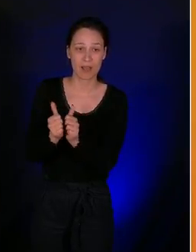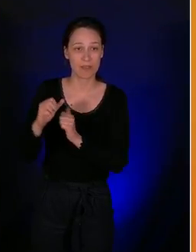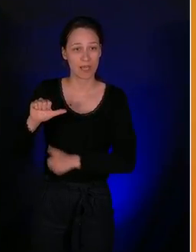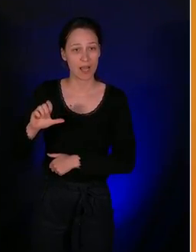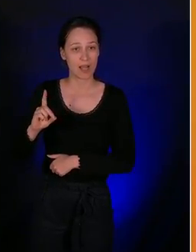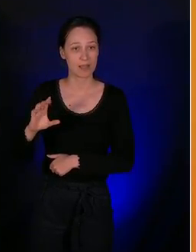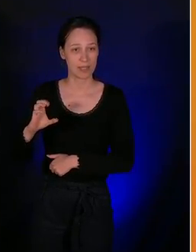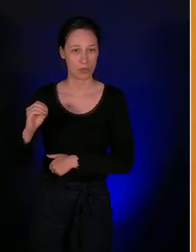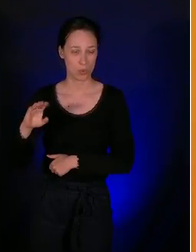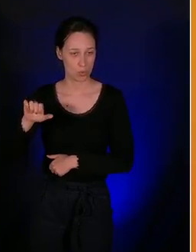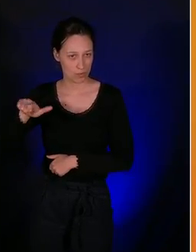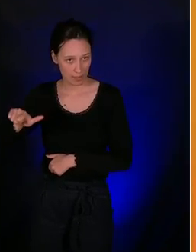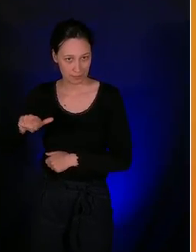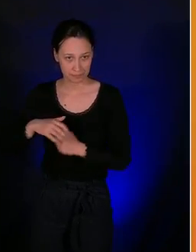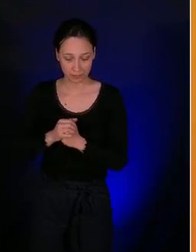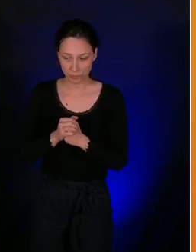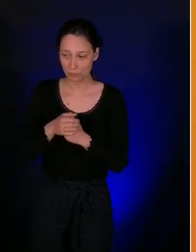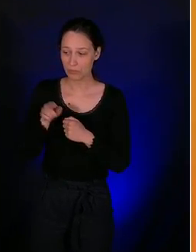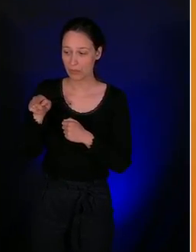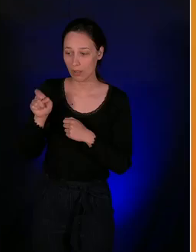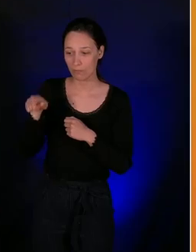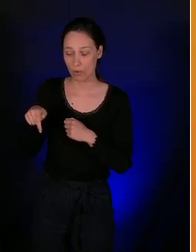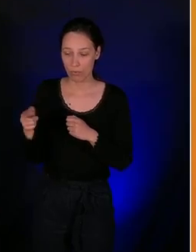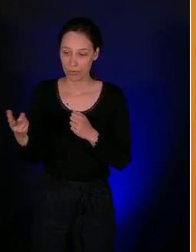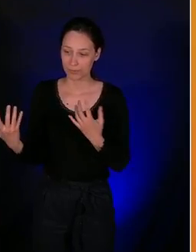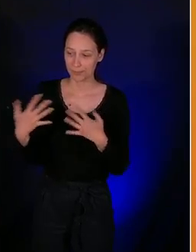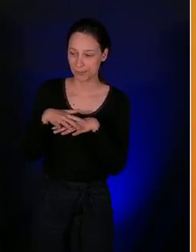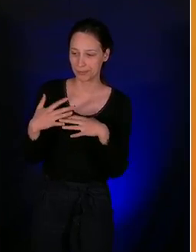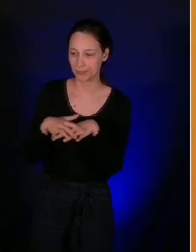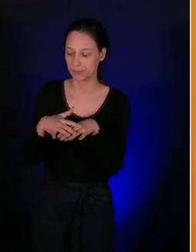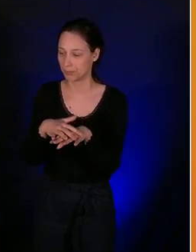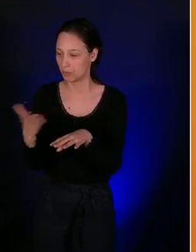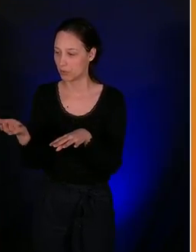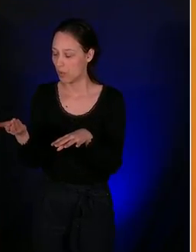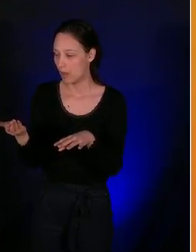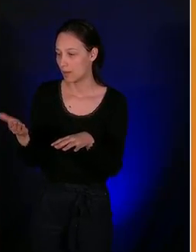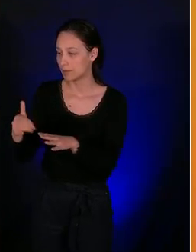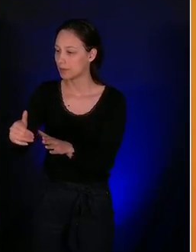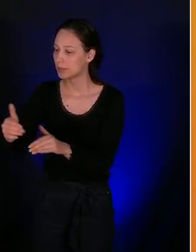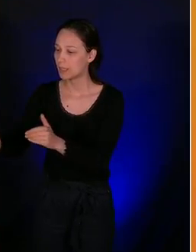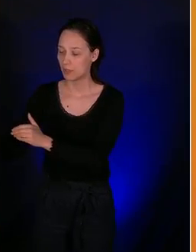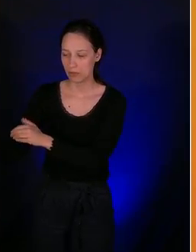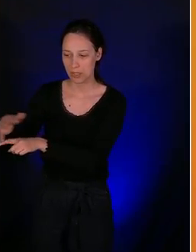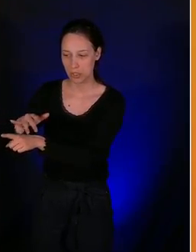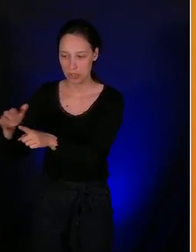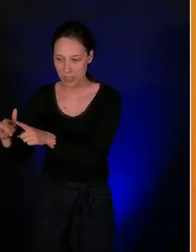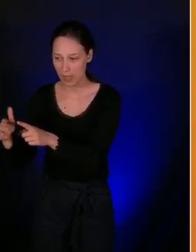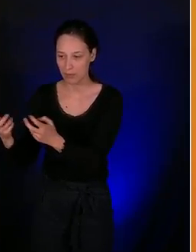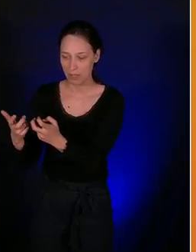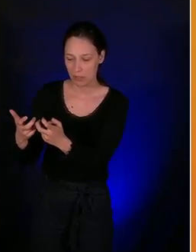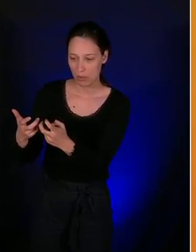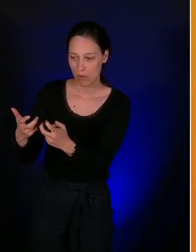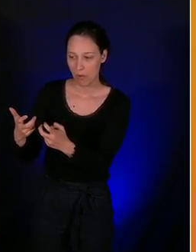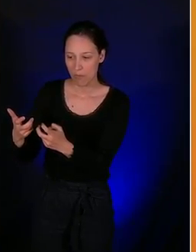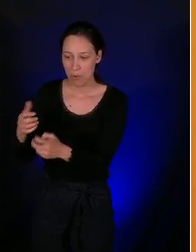construction de convergences possibles avec de nombreuses catégories sociales de la population, notamment des petits et